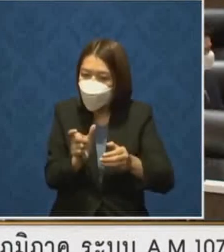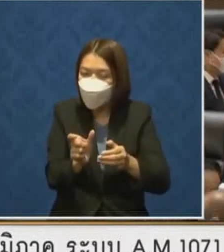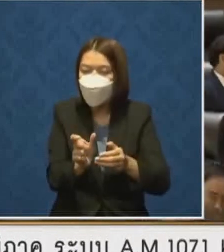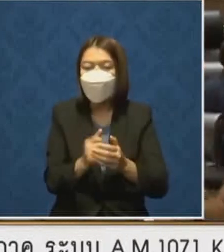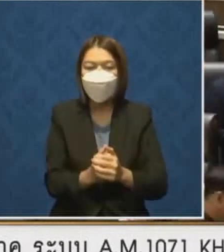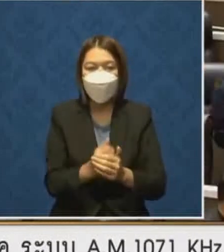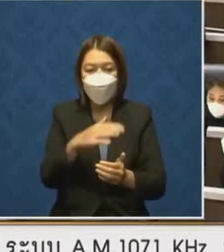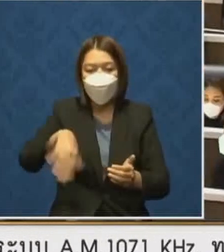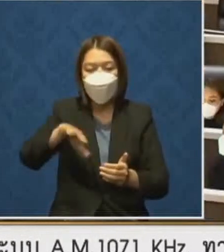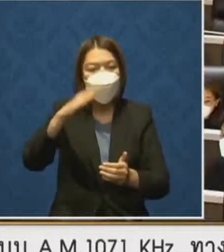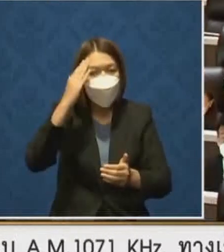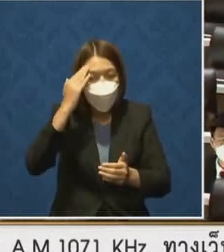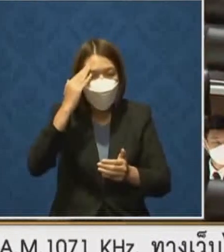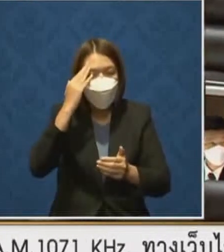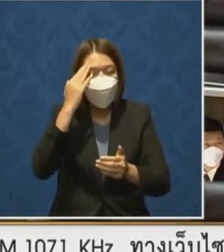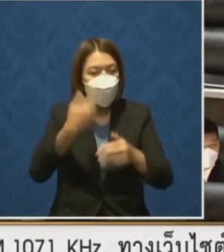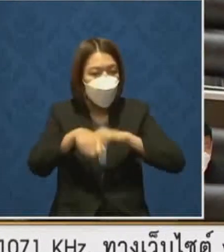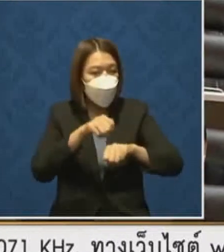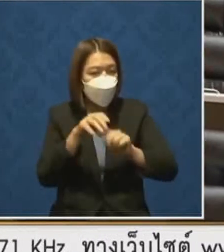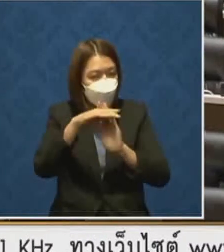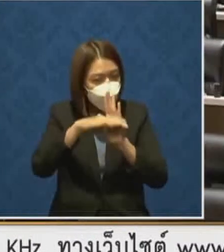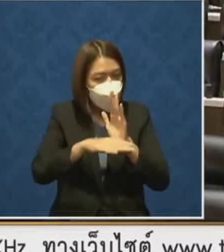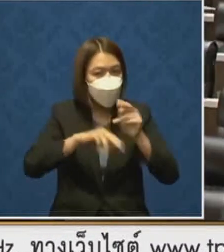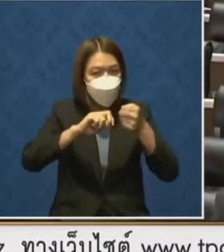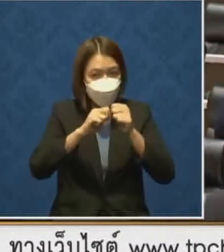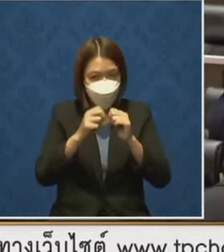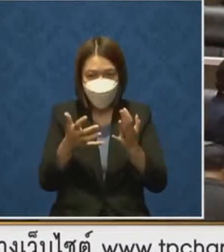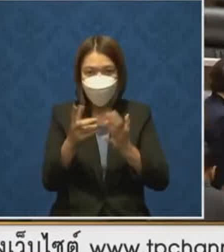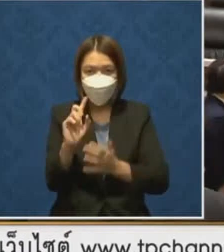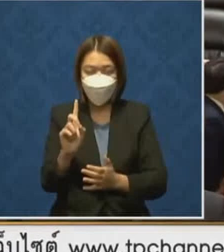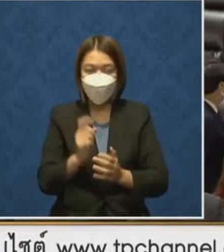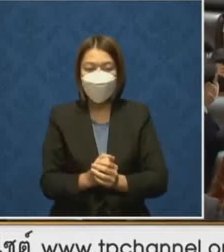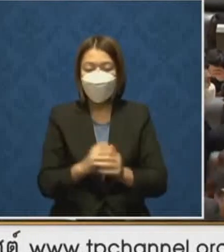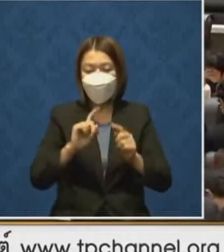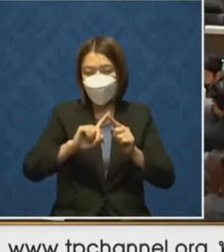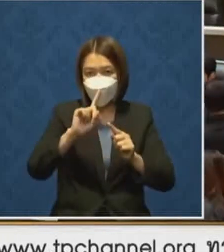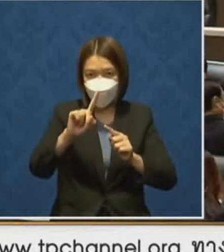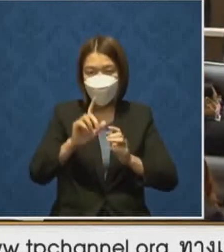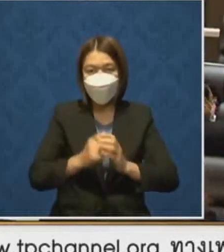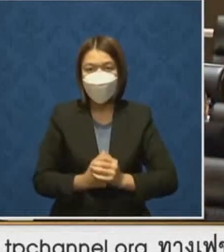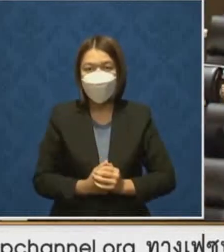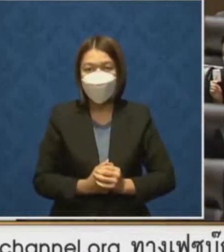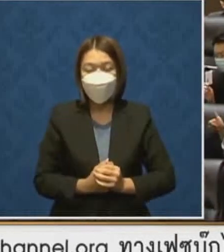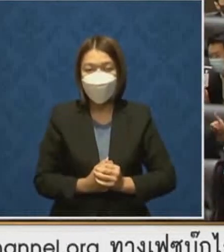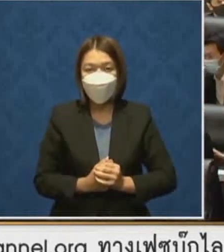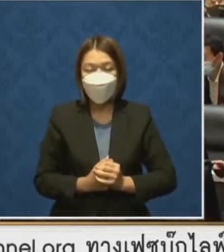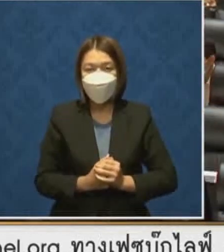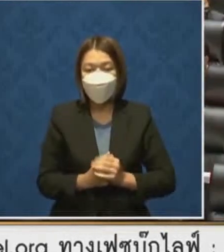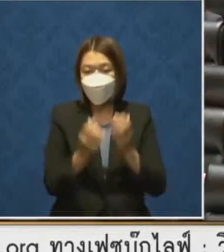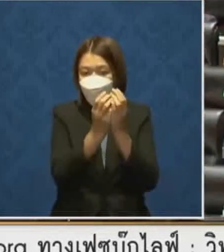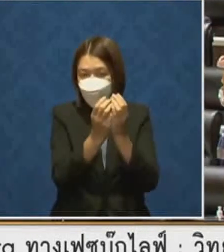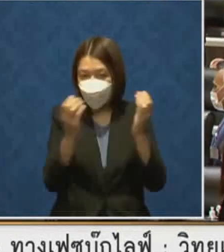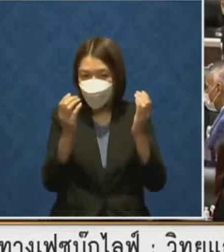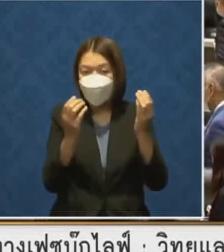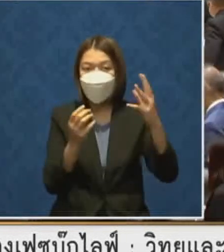ที่ไปอยู่ปัจจุบันนี้แล้วก็รัฐบาลคงจะต้องหนาวสั่นหนาวสะท้านเมื่อเวลาการเลือกตั้งมาถึงครับ ค่ะ